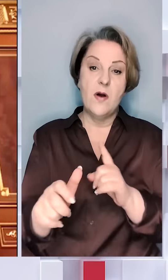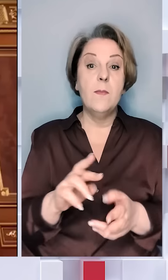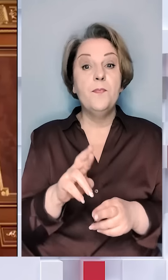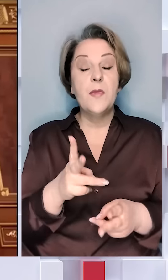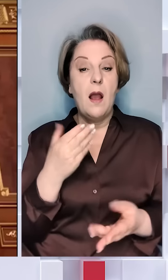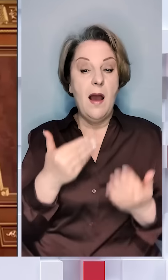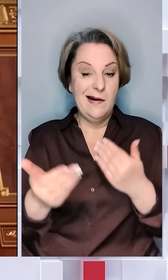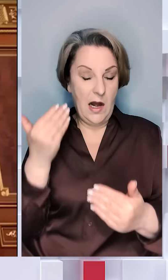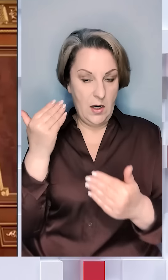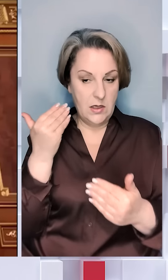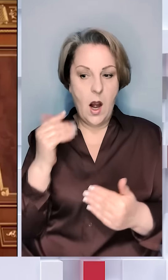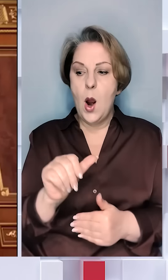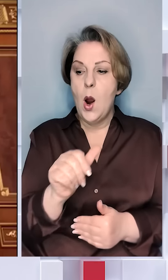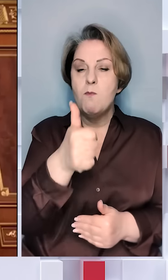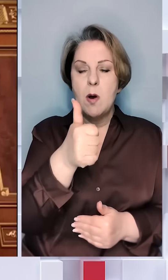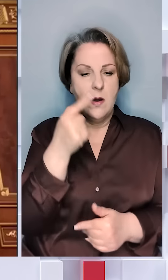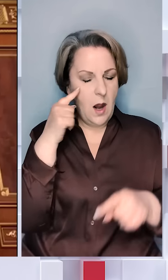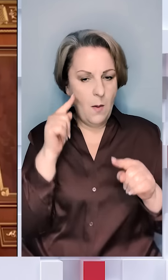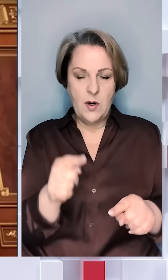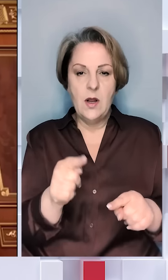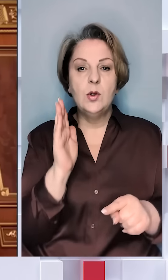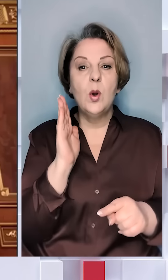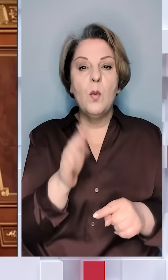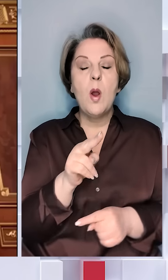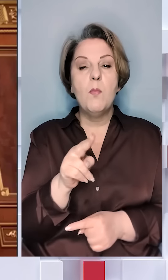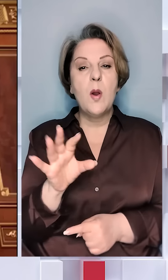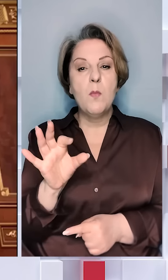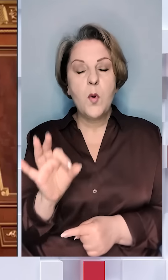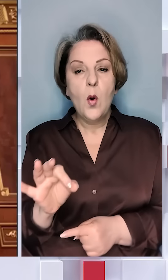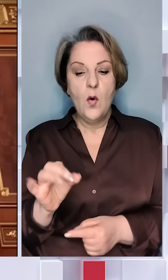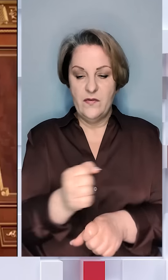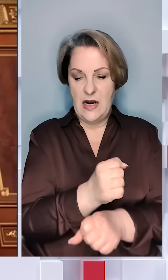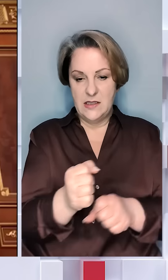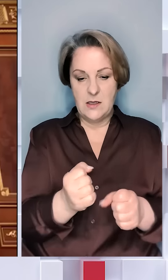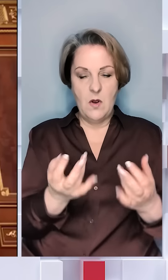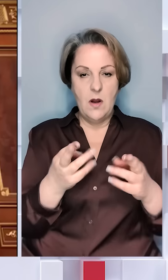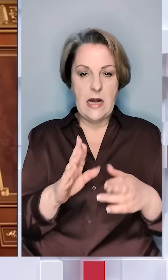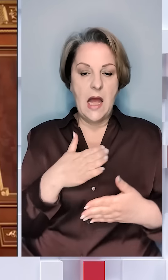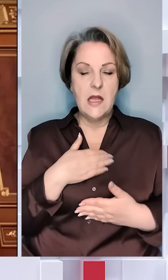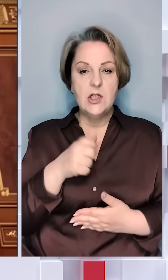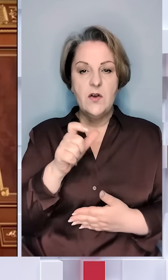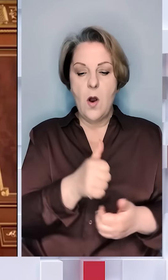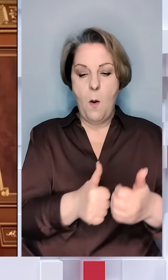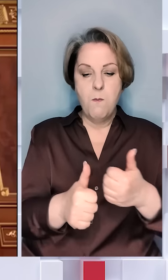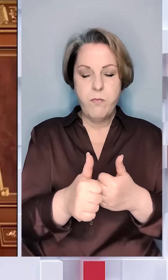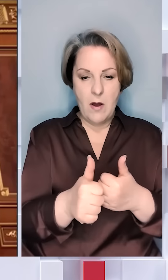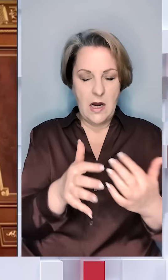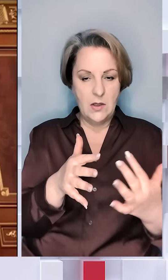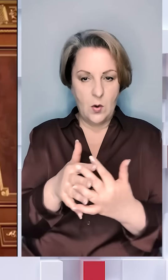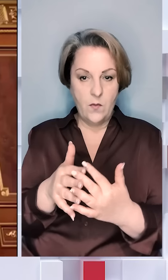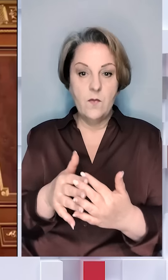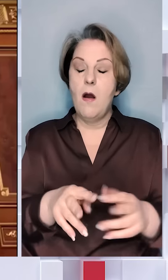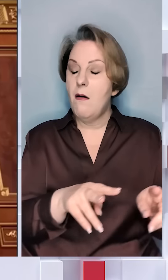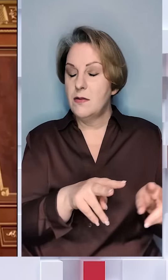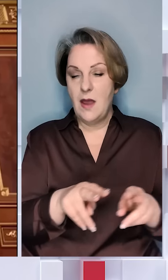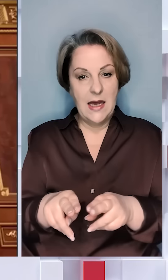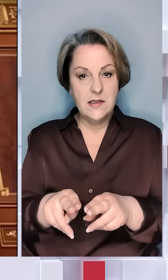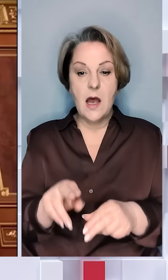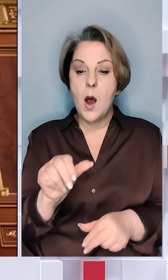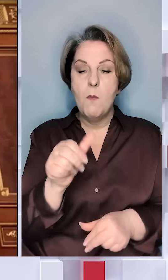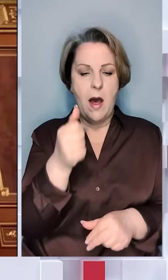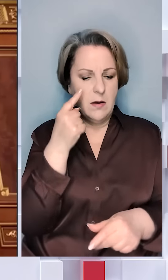відповідати. Як і раніше, першим пріоритетом будуть ППО та зброя для наших воїнів на передовій. І так